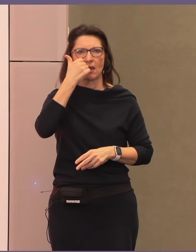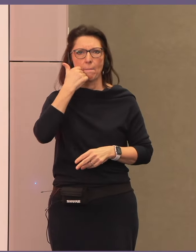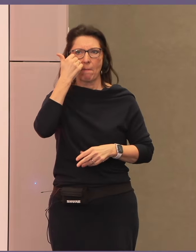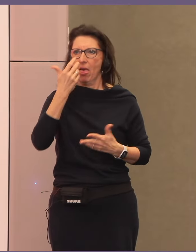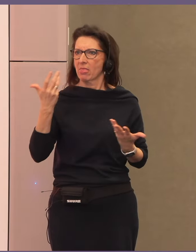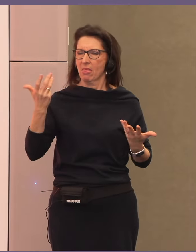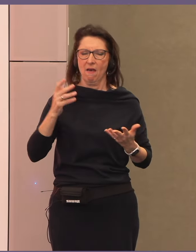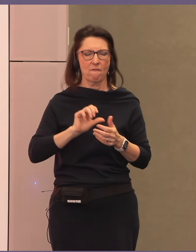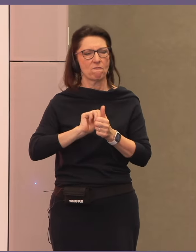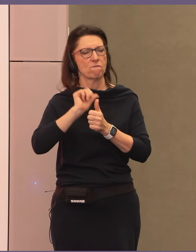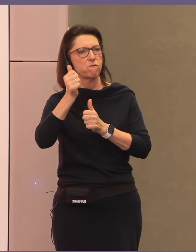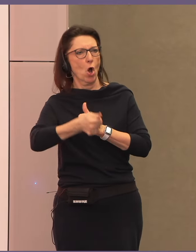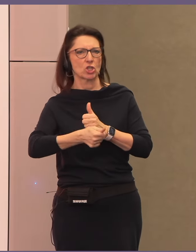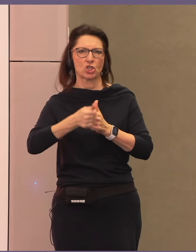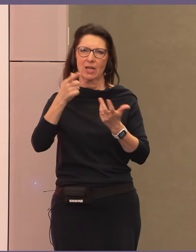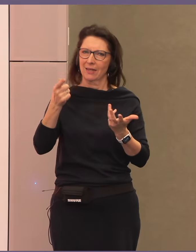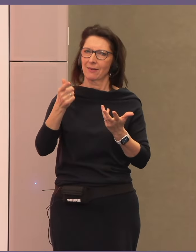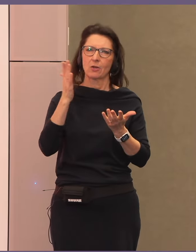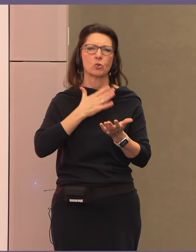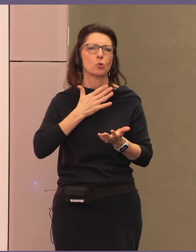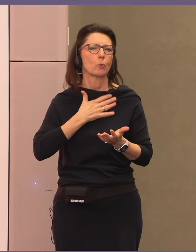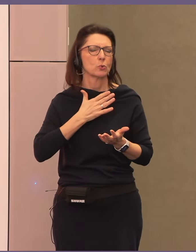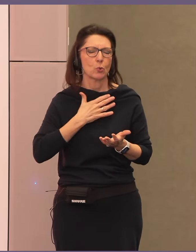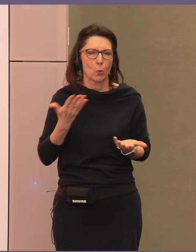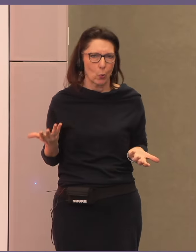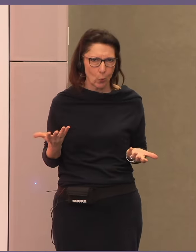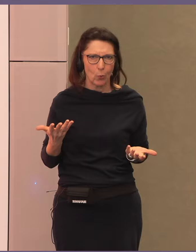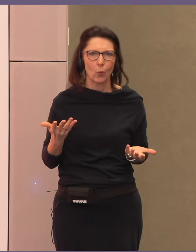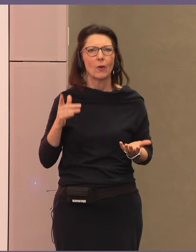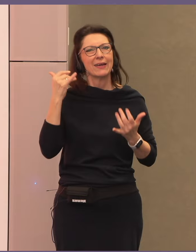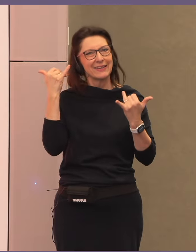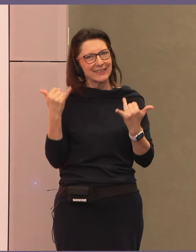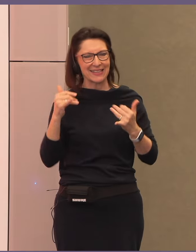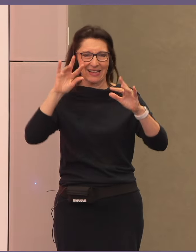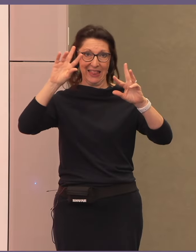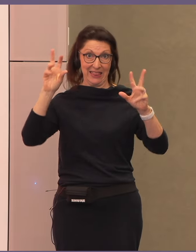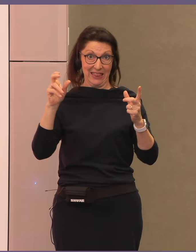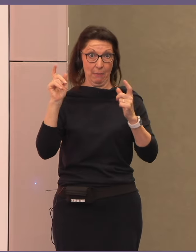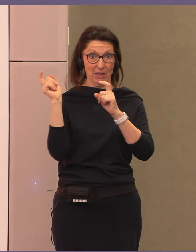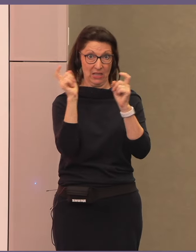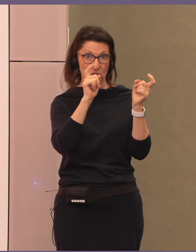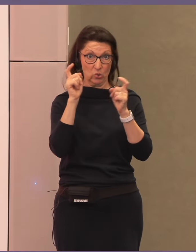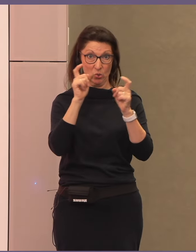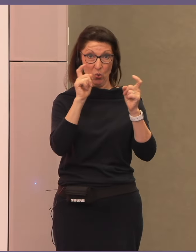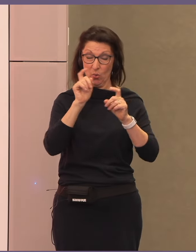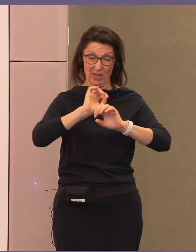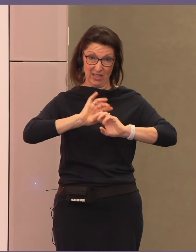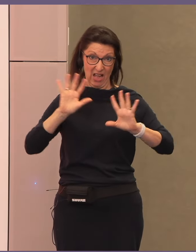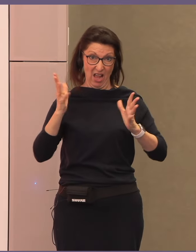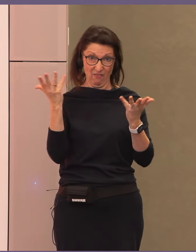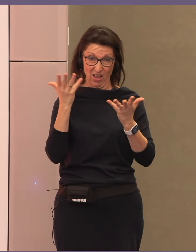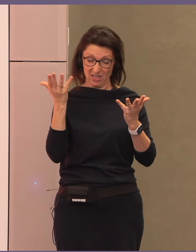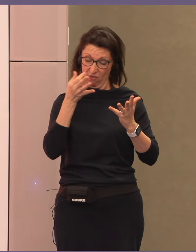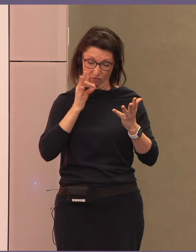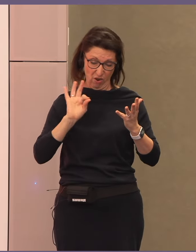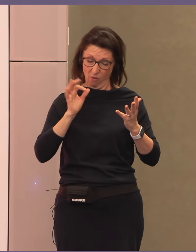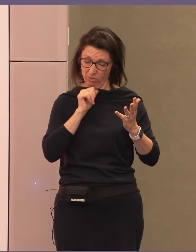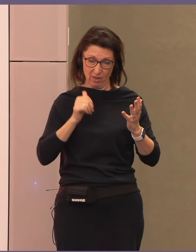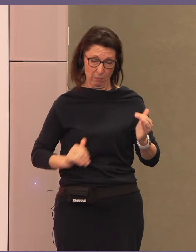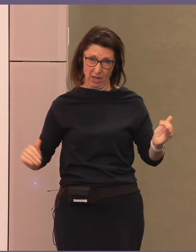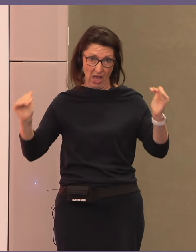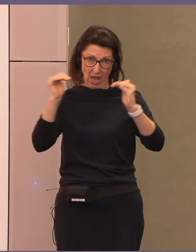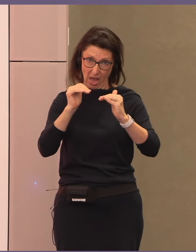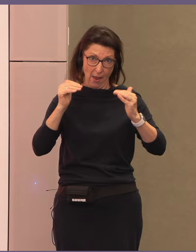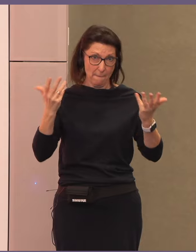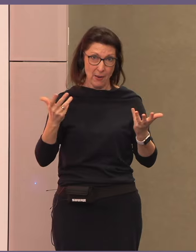erledigt. Alle Emanzipationsdebatten gipfeln in der Klage darüber, dass wir nicht gleichberechtigt sind und in diesem Streit, ob wir befugt